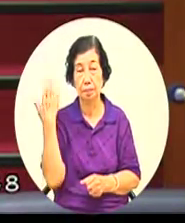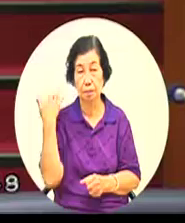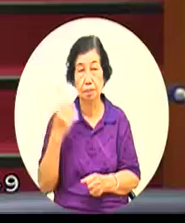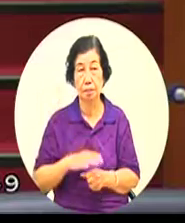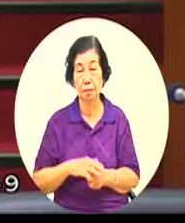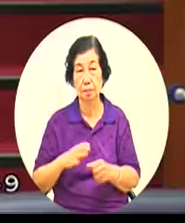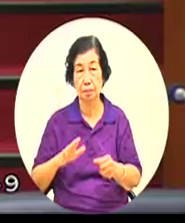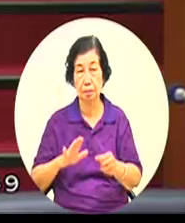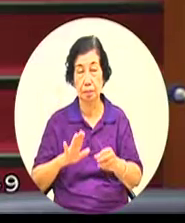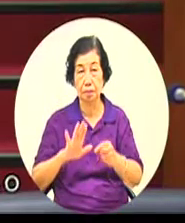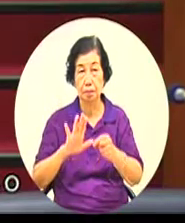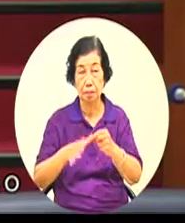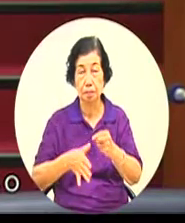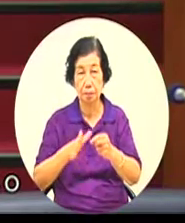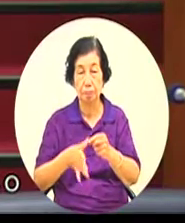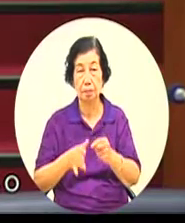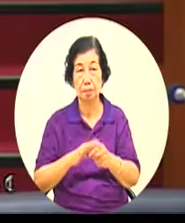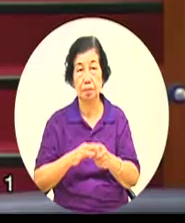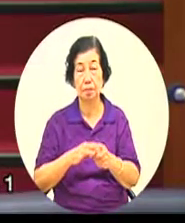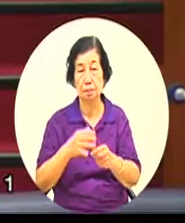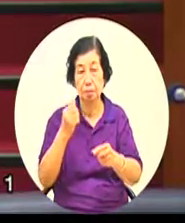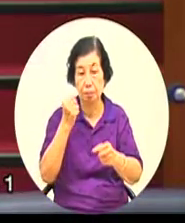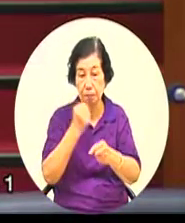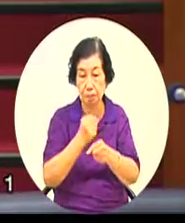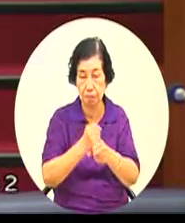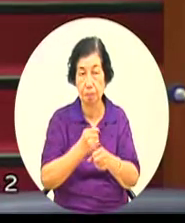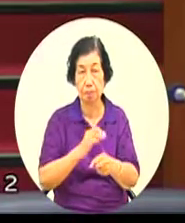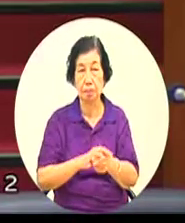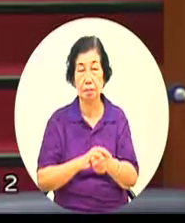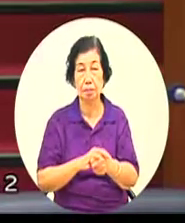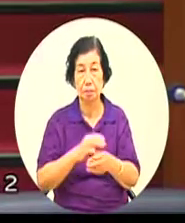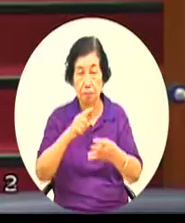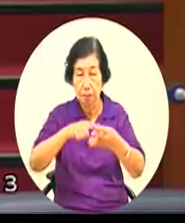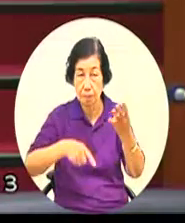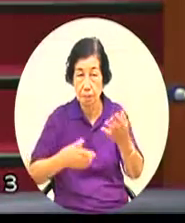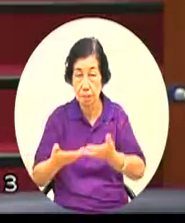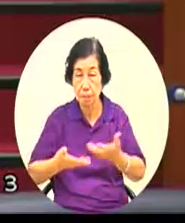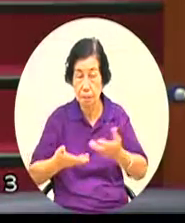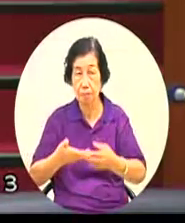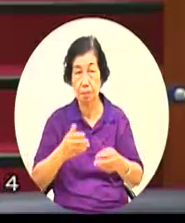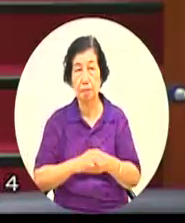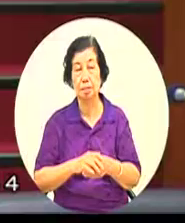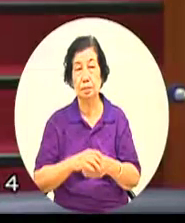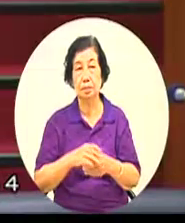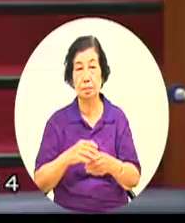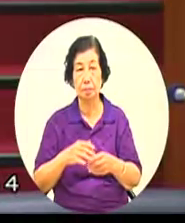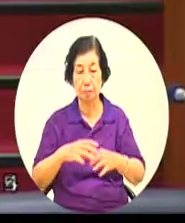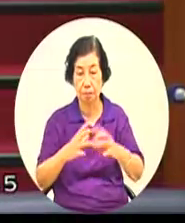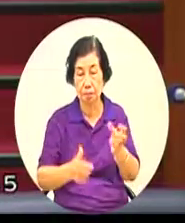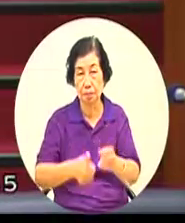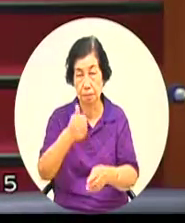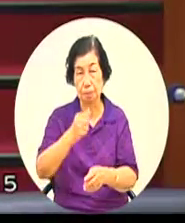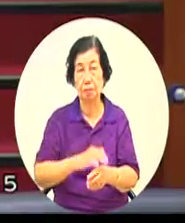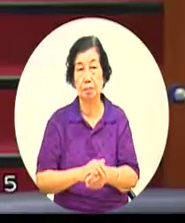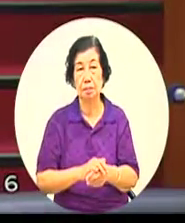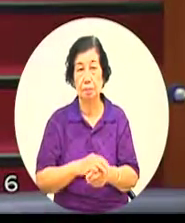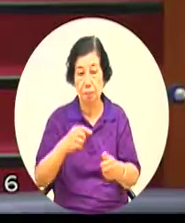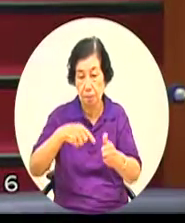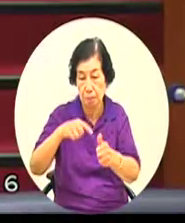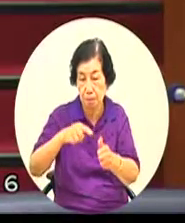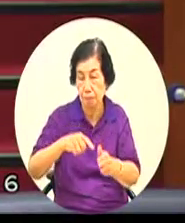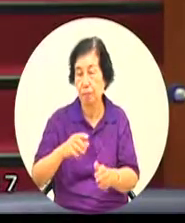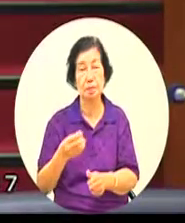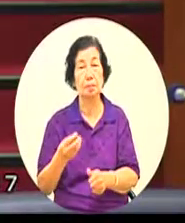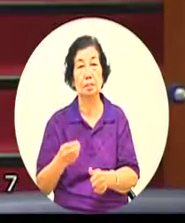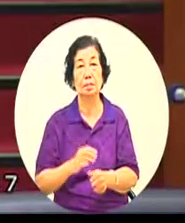了哈，在国中的事务组组长了哈。但是没有做实际的教学了哈，虽然我们没有在教育界这一个